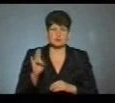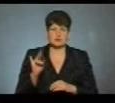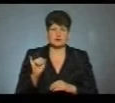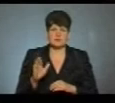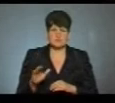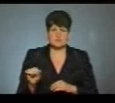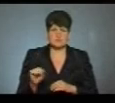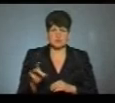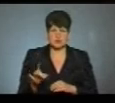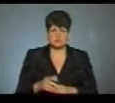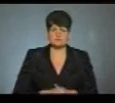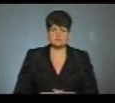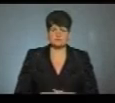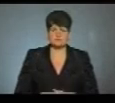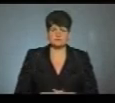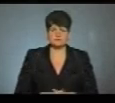району.